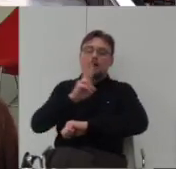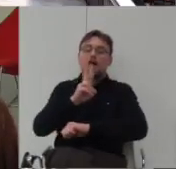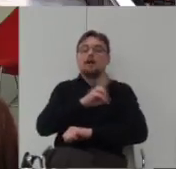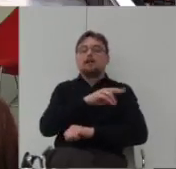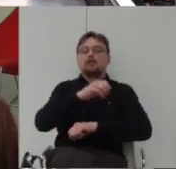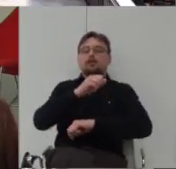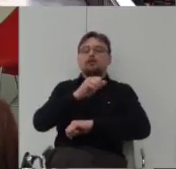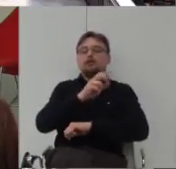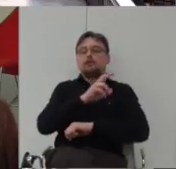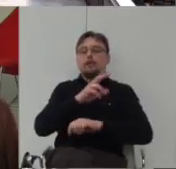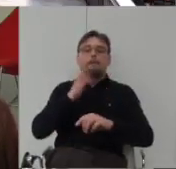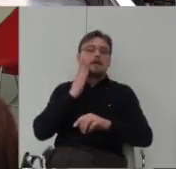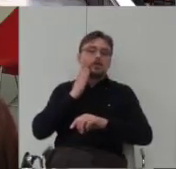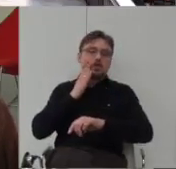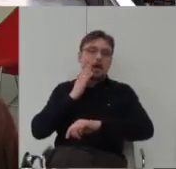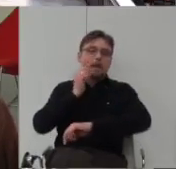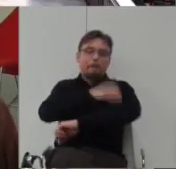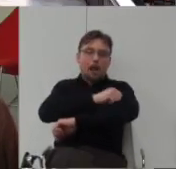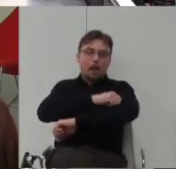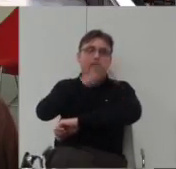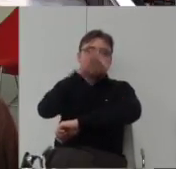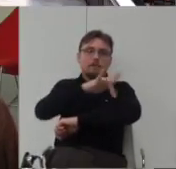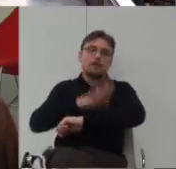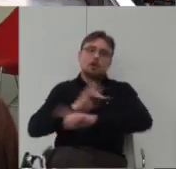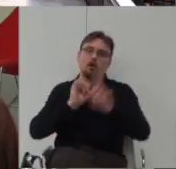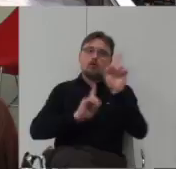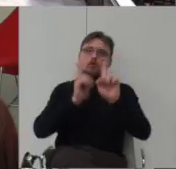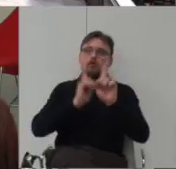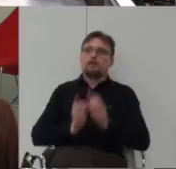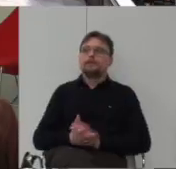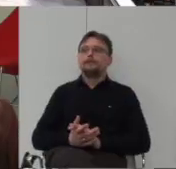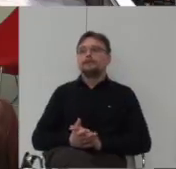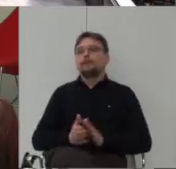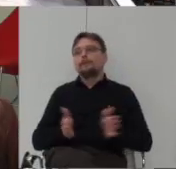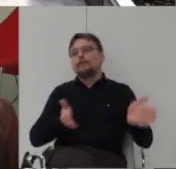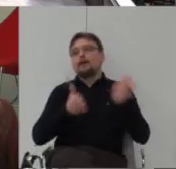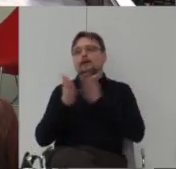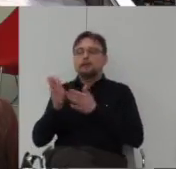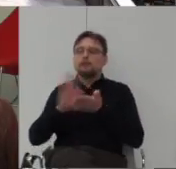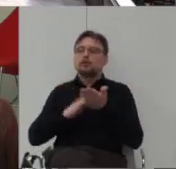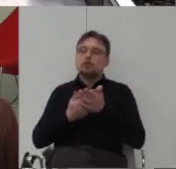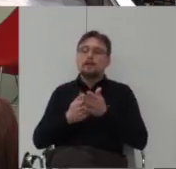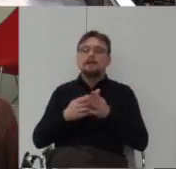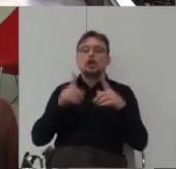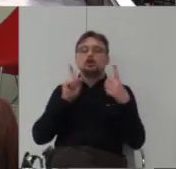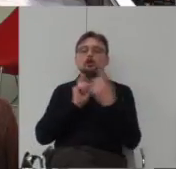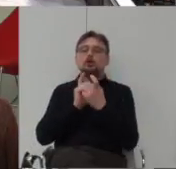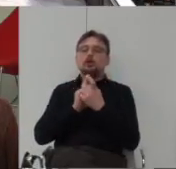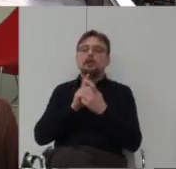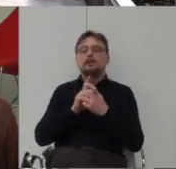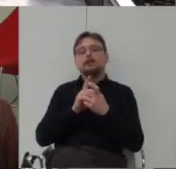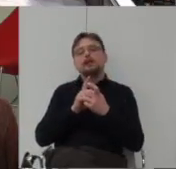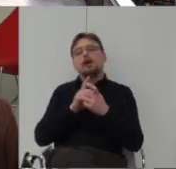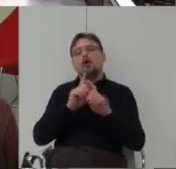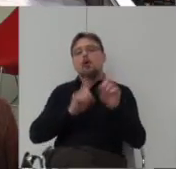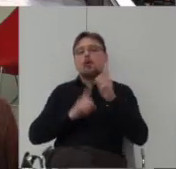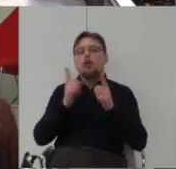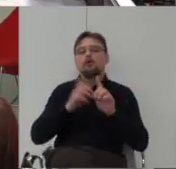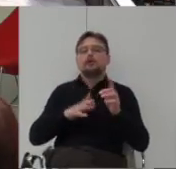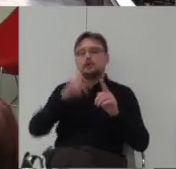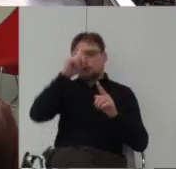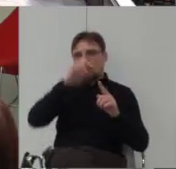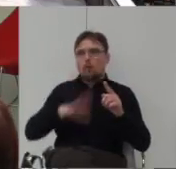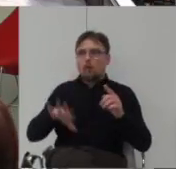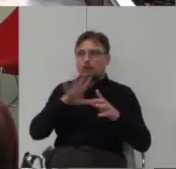szklarnie. Tak, prywatne szklarnie. Tutaj znowu sąsiedzkie ogrody społecznościowe, ale też w takich